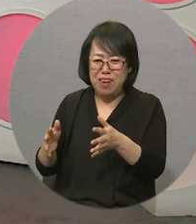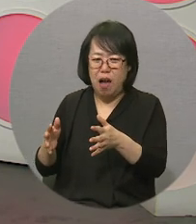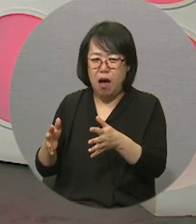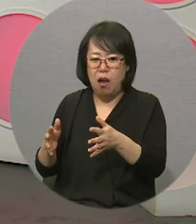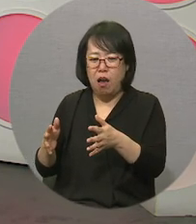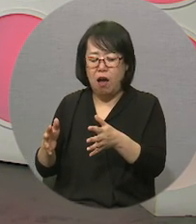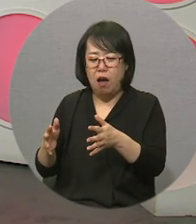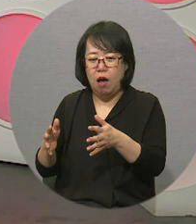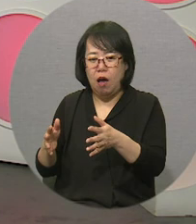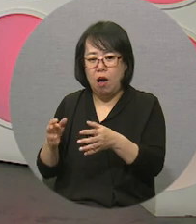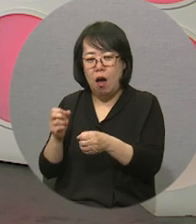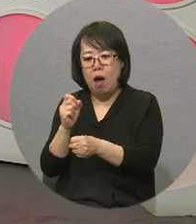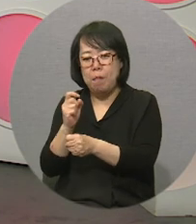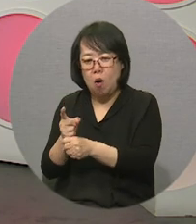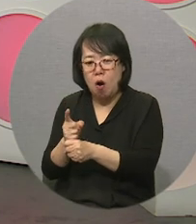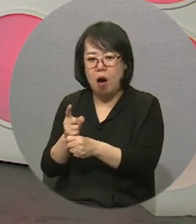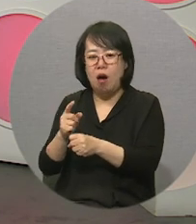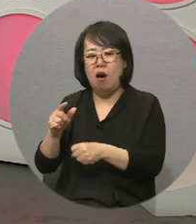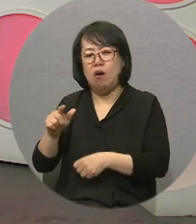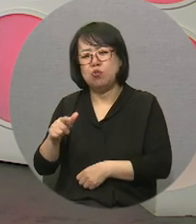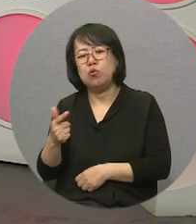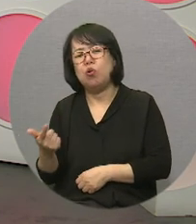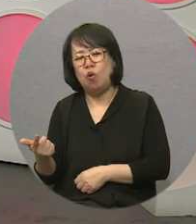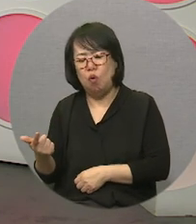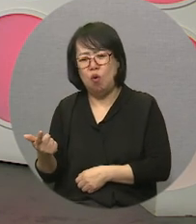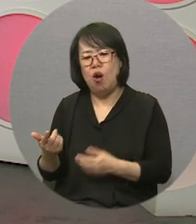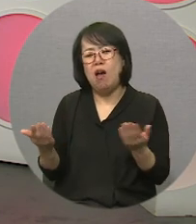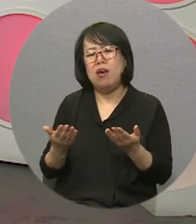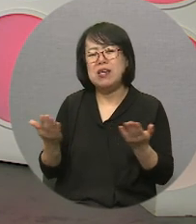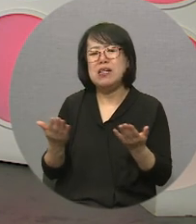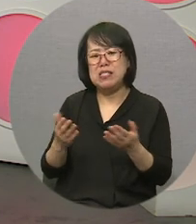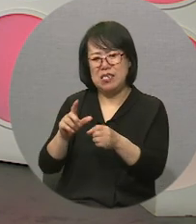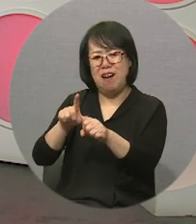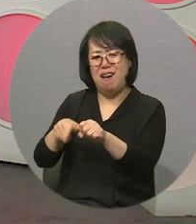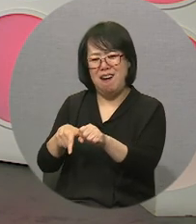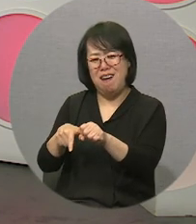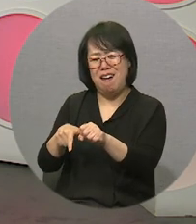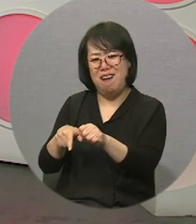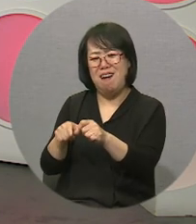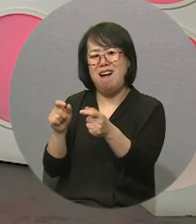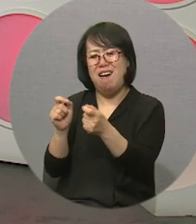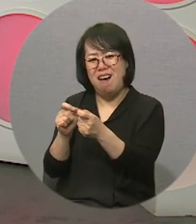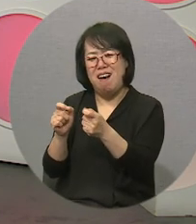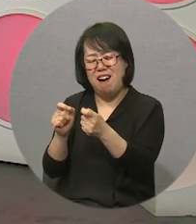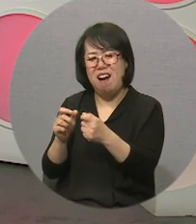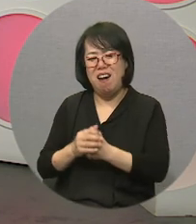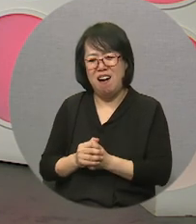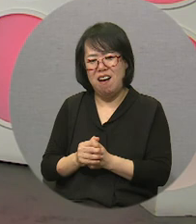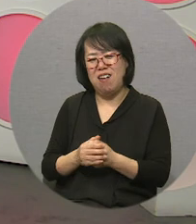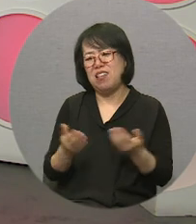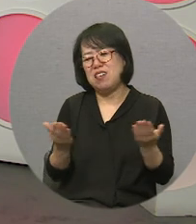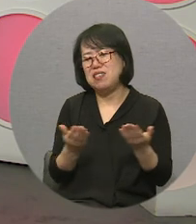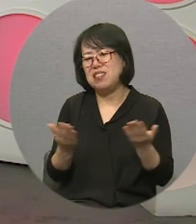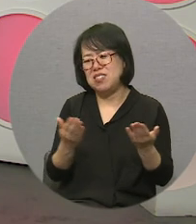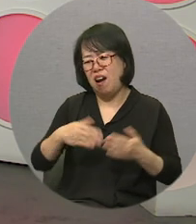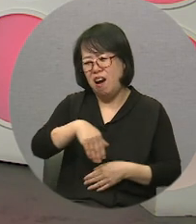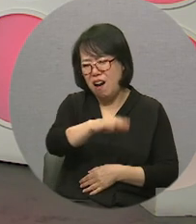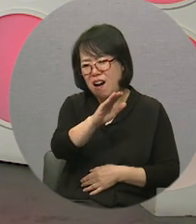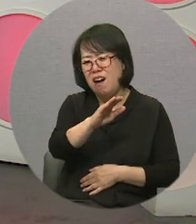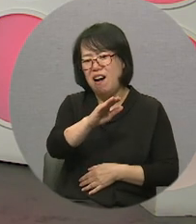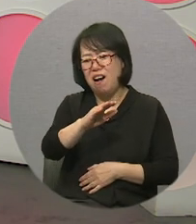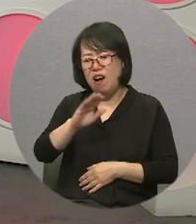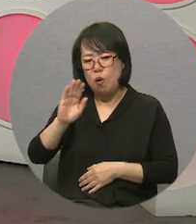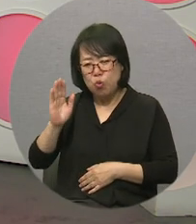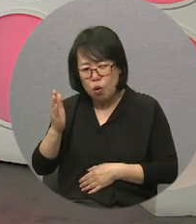아이고 벌써 저녁 시간이 되었던 거예요. 곧 야간 근무를 하러 가야 해서